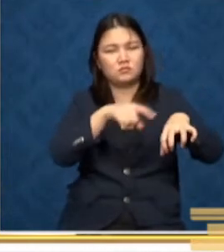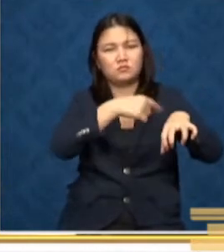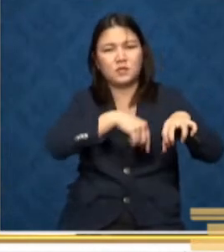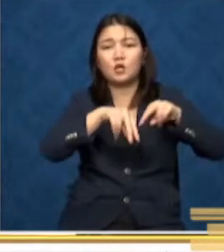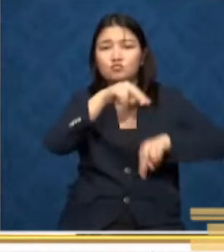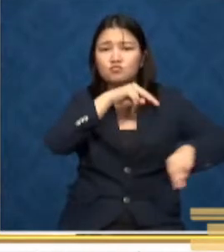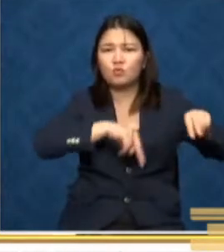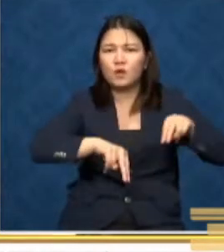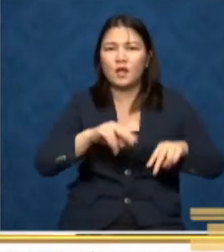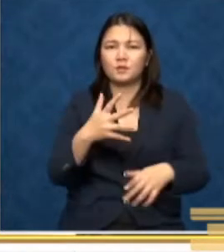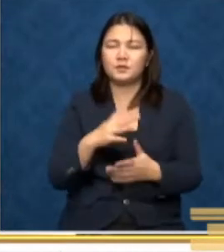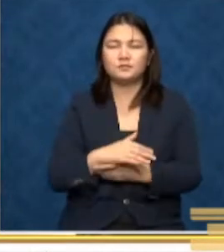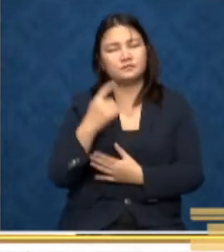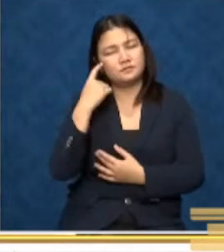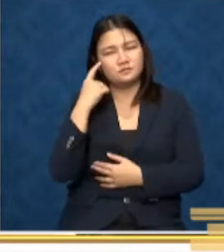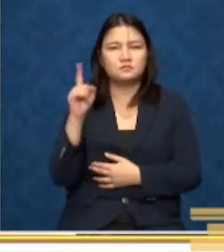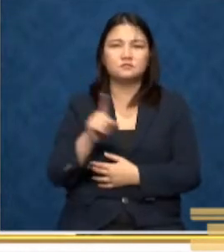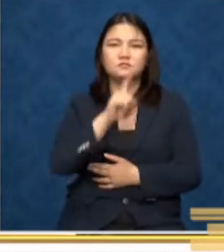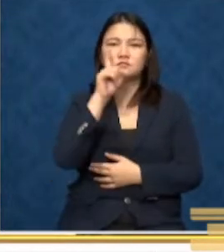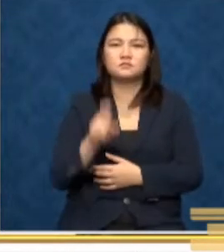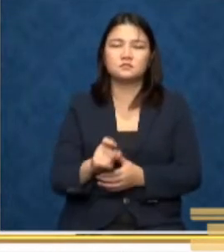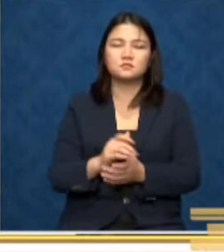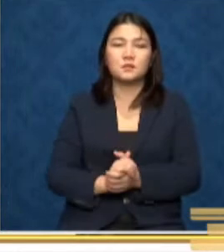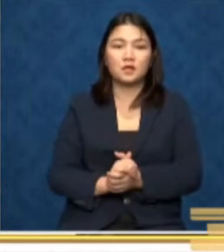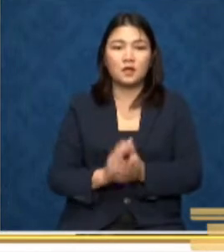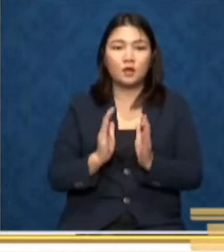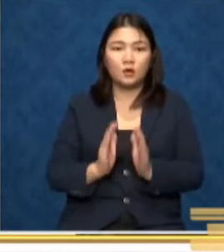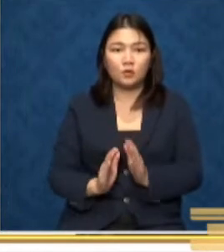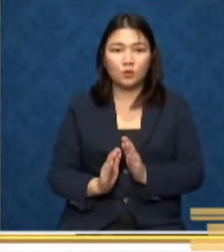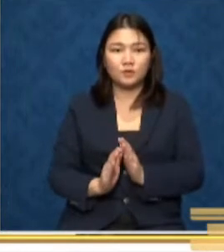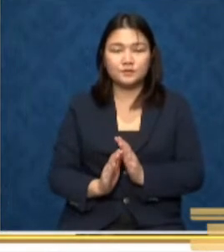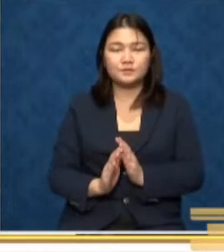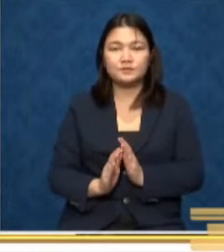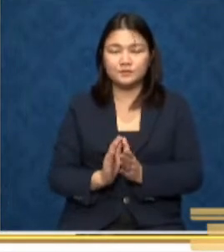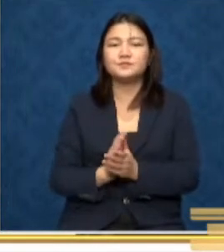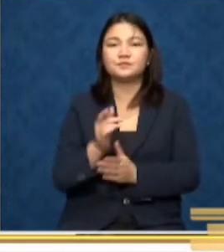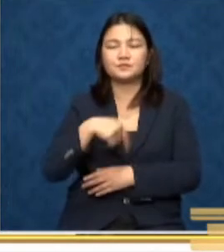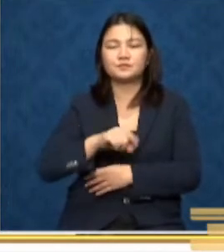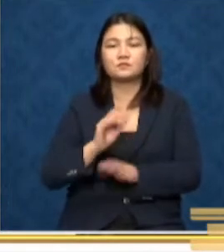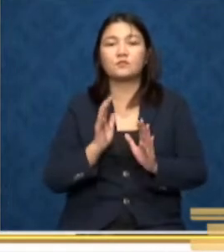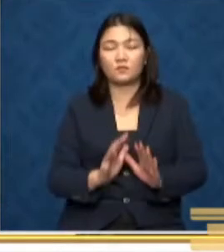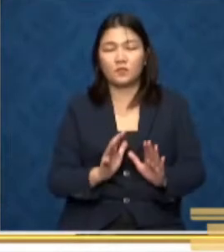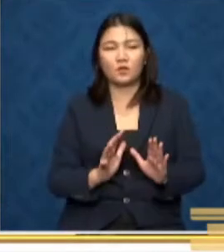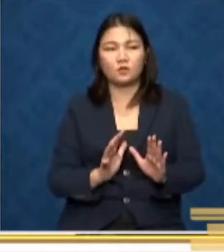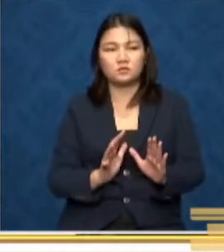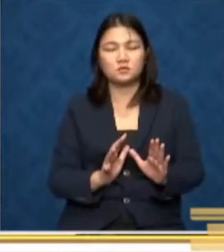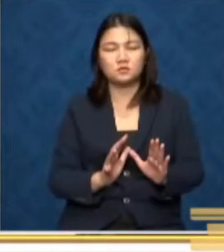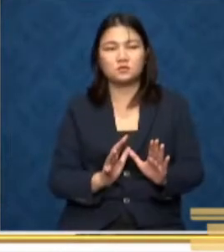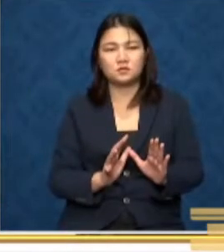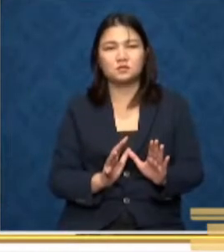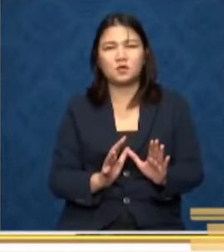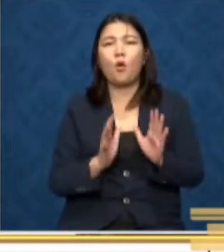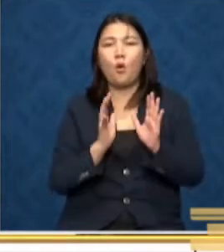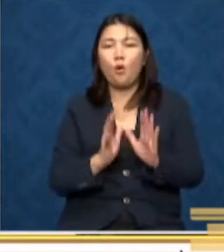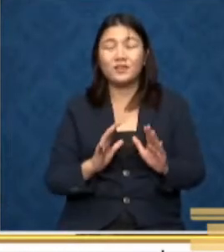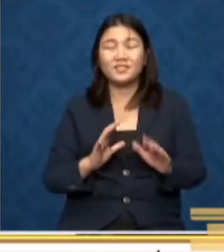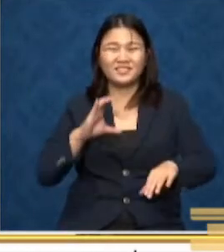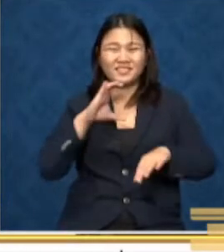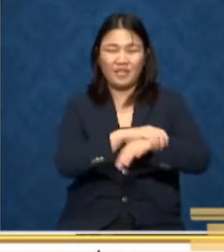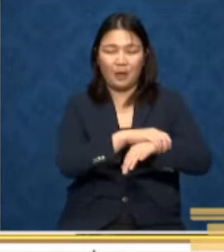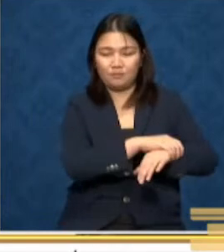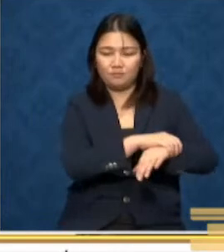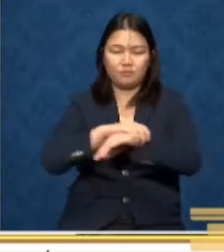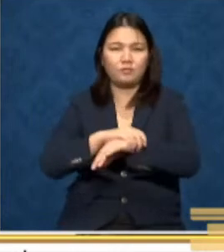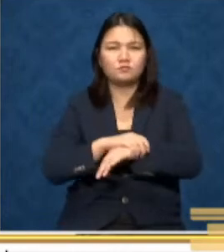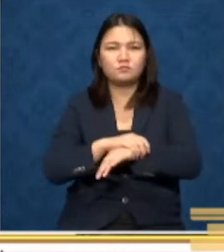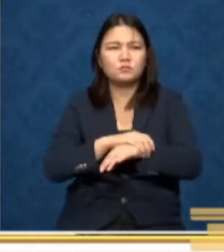ะปัญหาสำคัญค่ะคือผู้ต้องขังนะคะในหลายๆศูนย์กักกันกรณีนี้พวกเขาอยู่ที่ไหนและเป็นอย่างไร